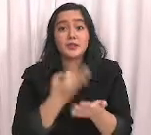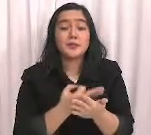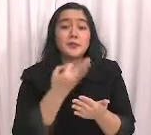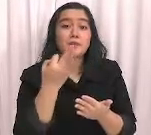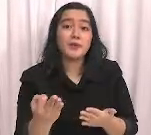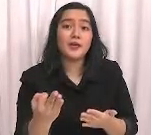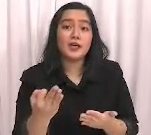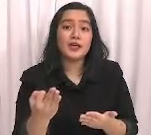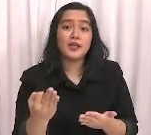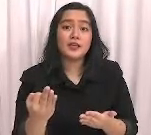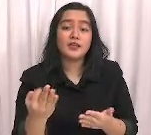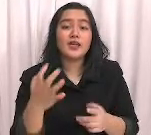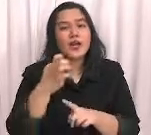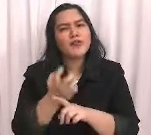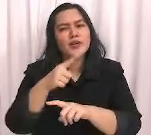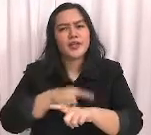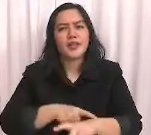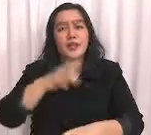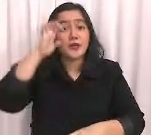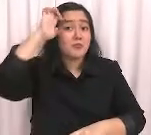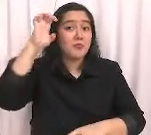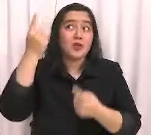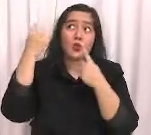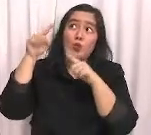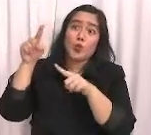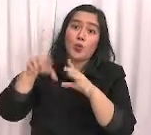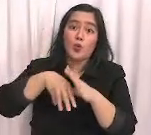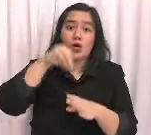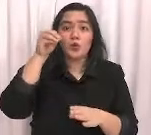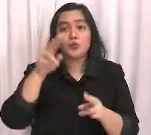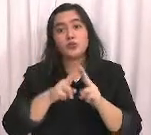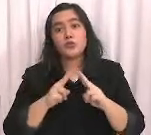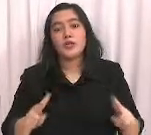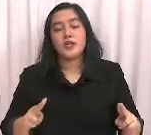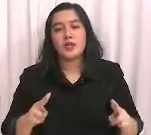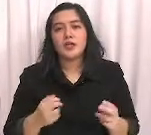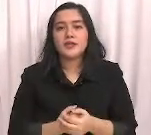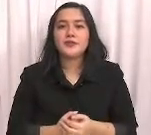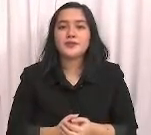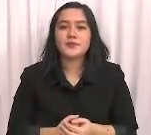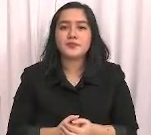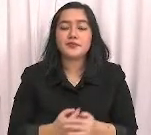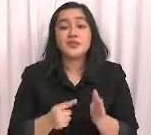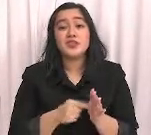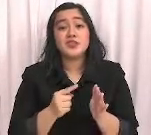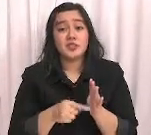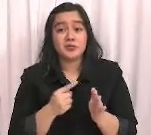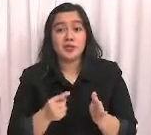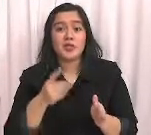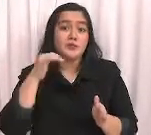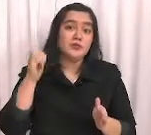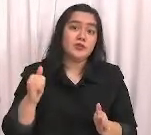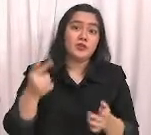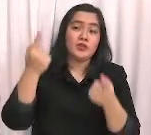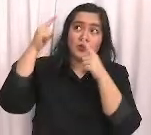transient na every day may dadating, may aalis. Minsan umalisin na Pastor, tsaka maraming beses na kasama siya,